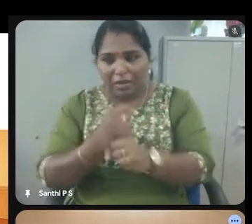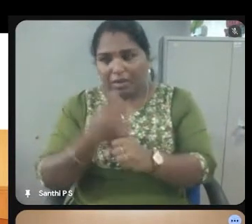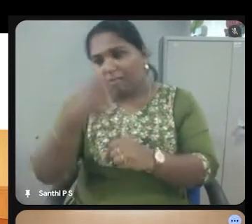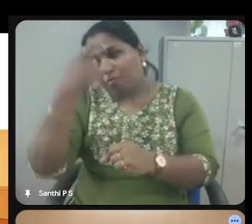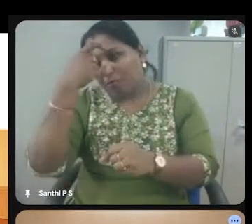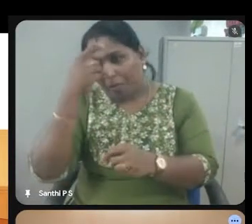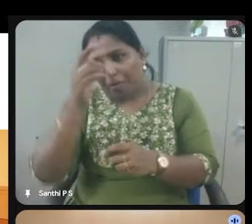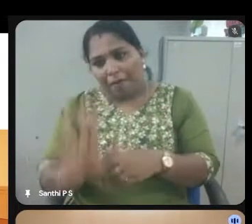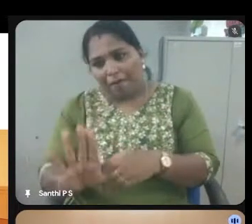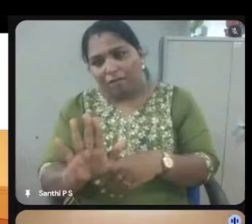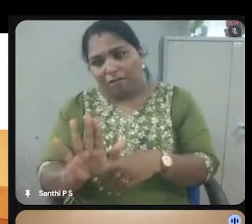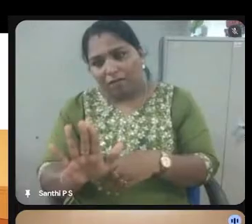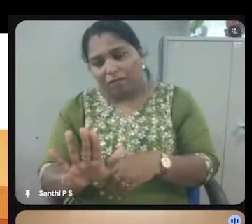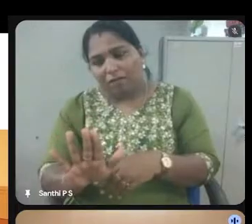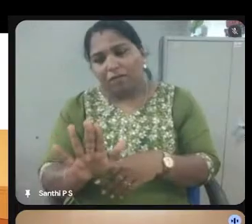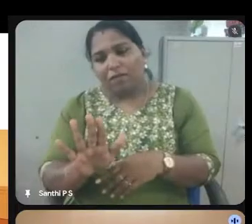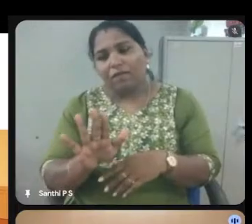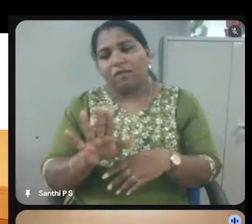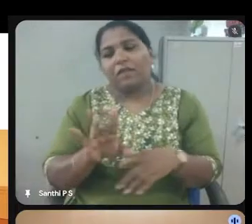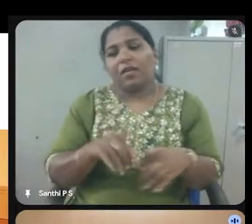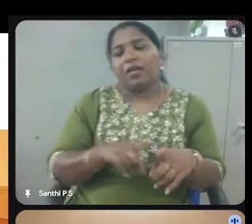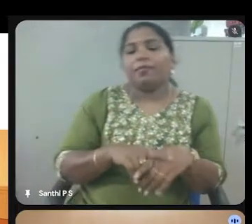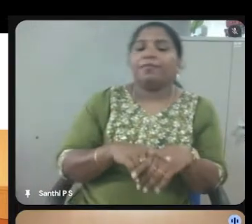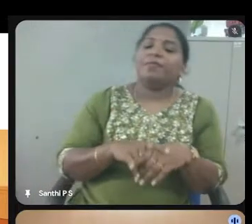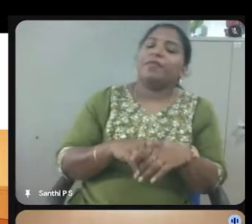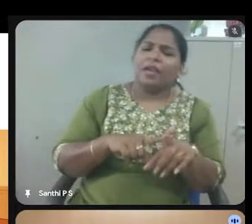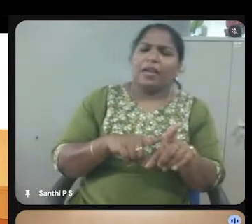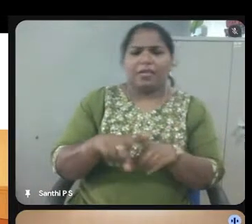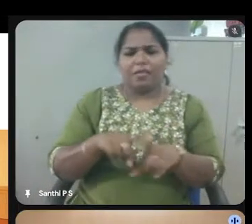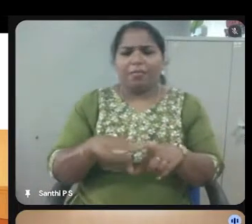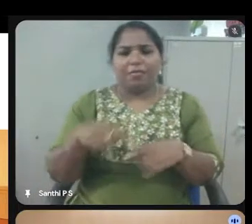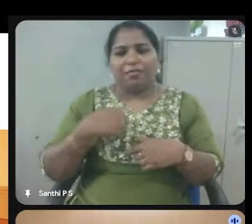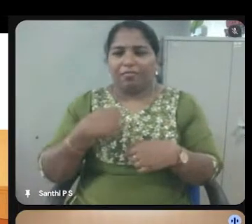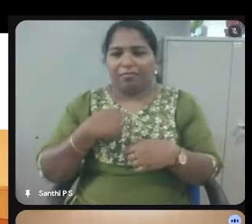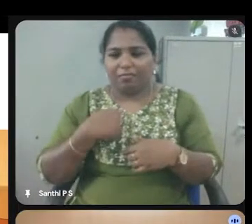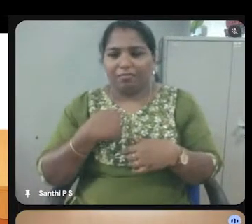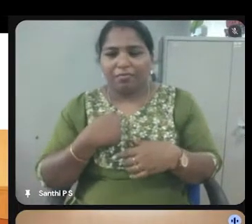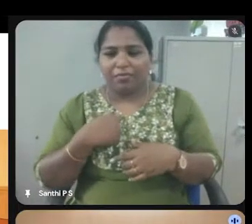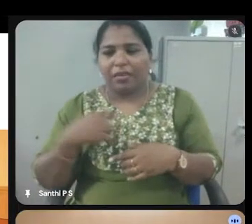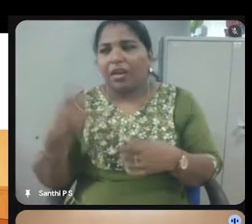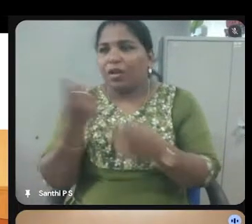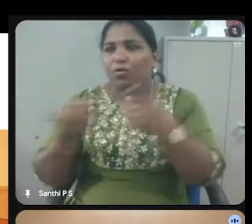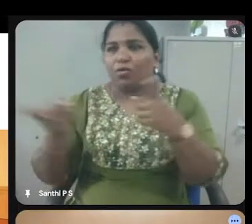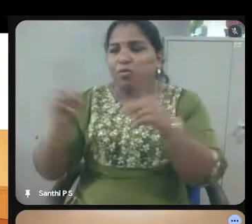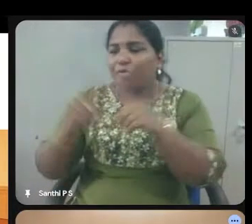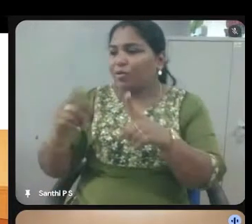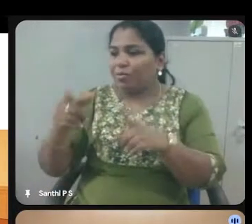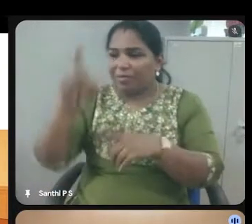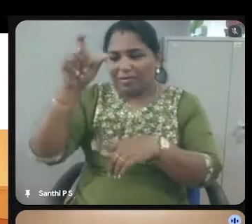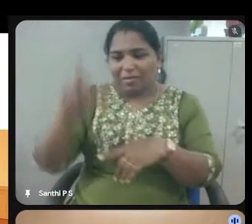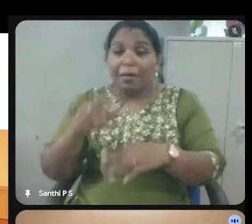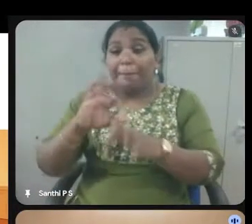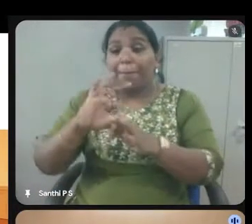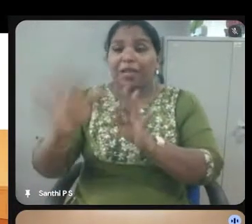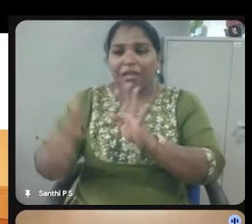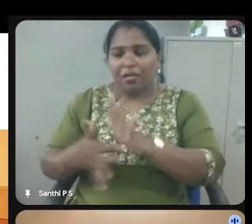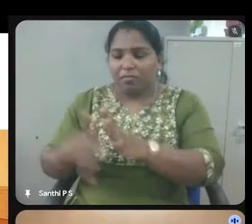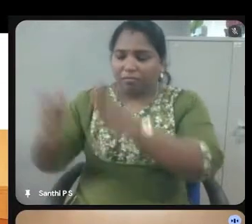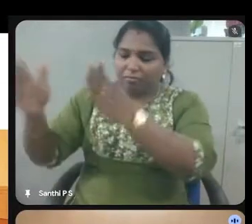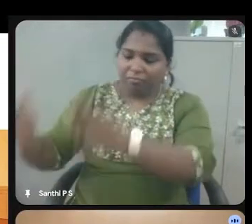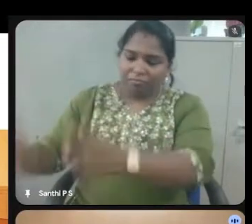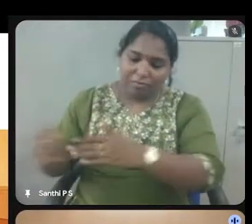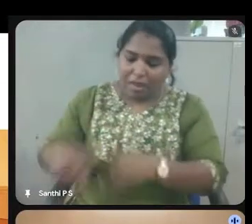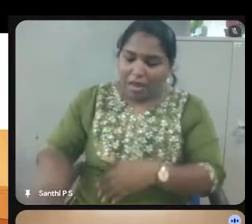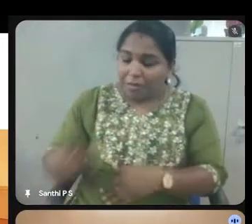ഇപ്പം ഞാൻ നിങ്ങൾക്കൊരു ഇപ്പൊ എനിക്ക് ഒരു ബിരിയാണി, ഇപ്പൊ എൻ്റെ മുമ്പിൽ ഒരാൾ ഒരു ബിരിയാണി കൊണ്ട് വെക്കാന്ന് വെച്ചോ, എനിക്കത് കാണുമ്പോൾ തന്നെ